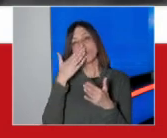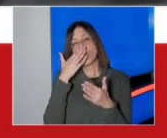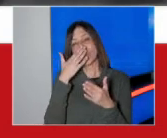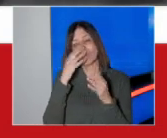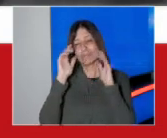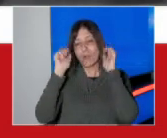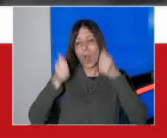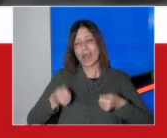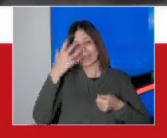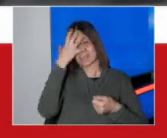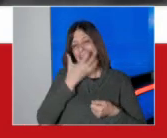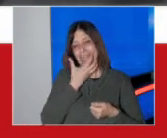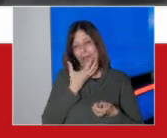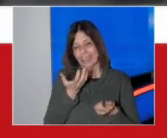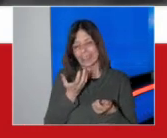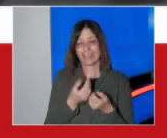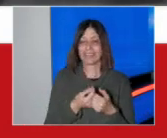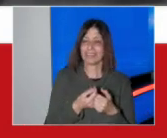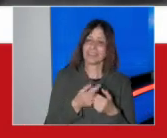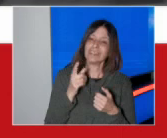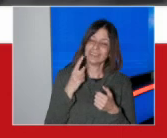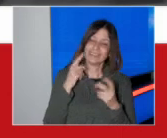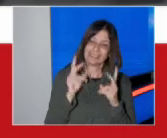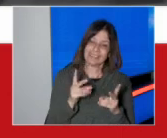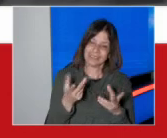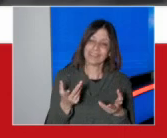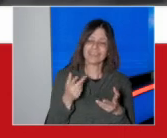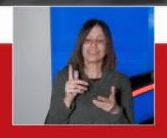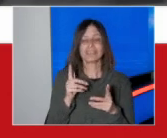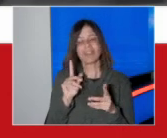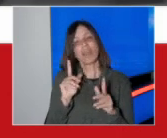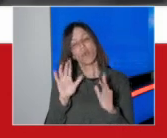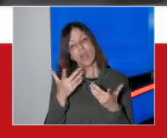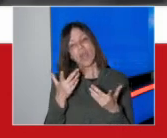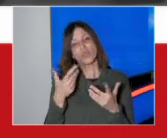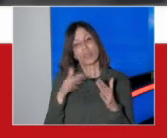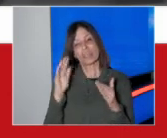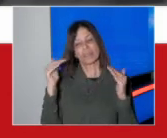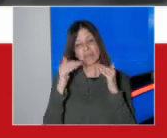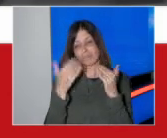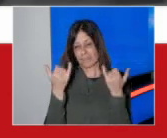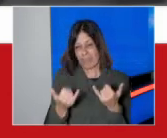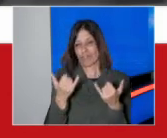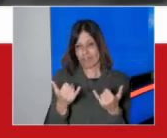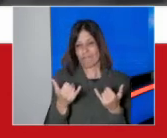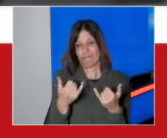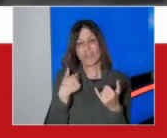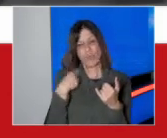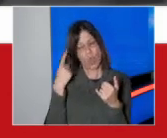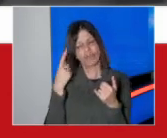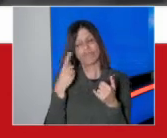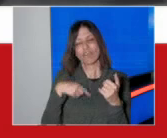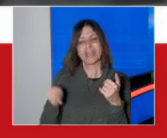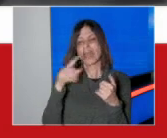מסכות, אולי, זאת אומרת, בהלצה אני אומר את זה, אבל אולי זה יהיה יותר רלוונטי, אבל כרגע אני חושב